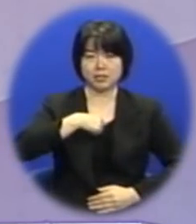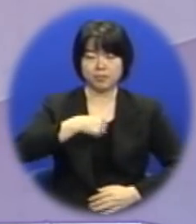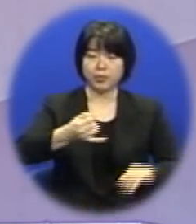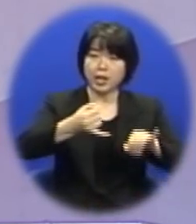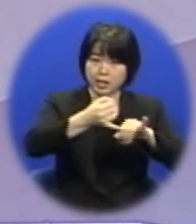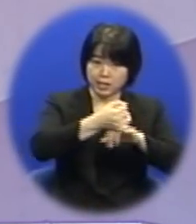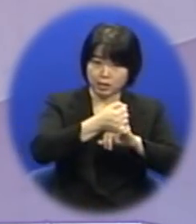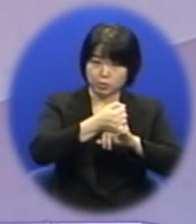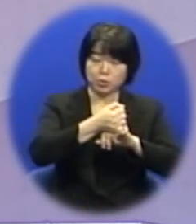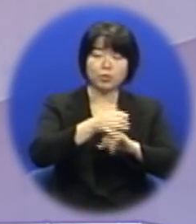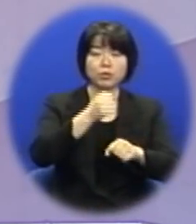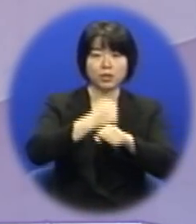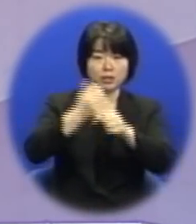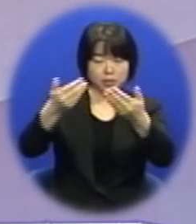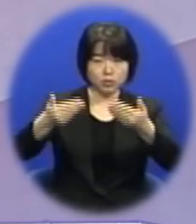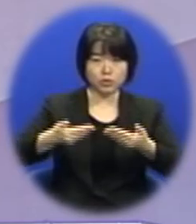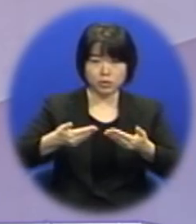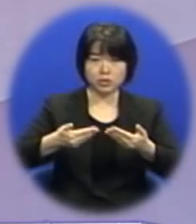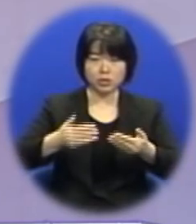반드시 지키신다 그